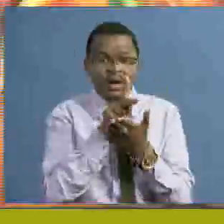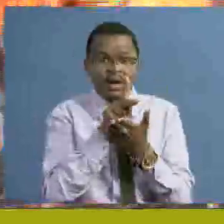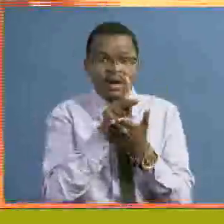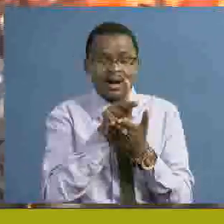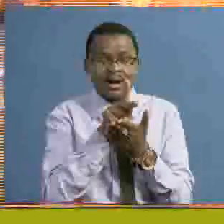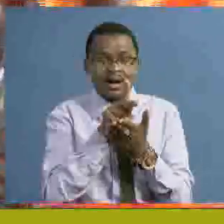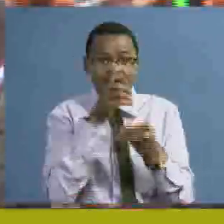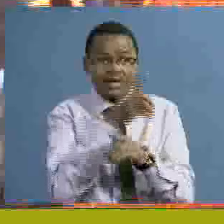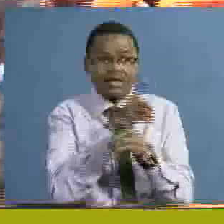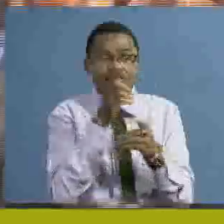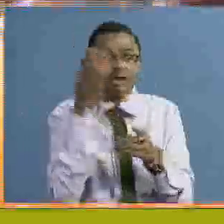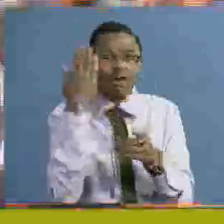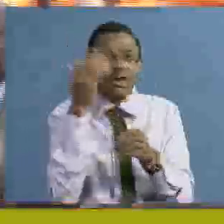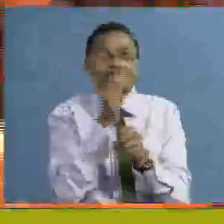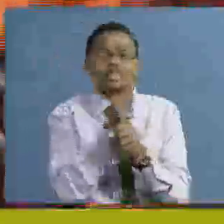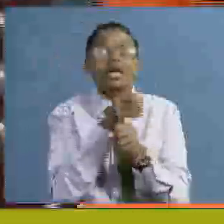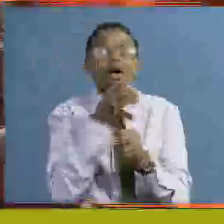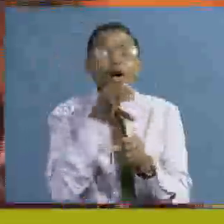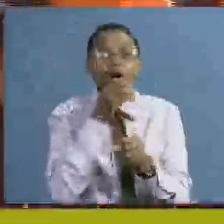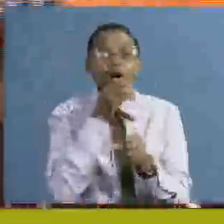25 Oktoba mwaka uliopita.